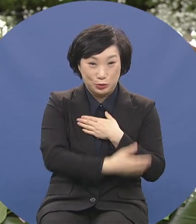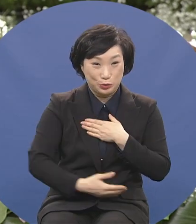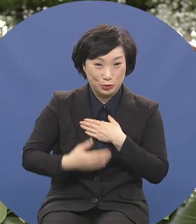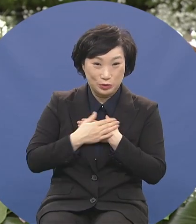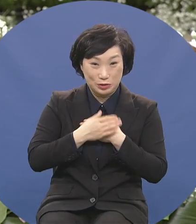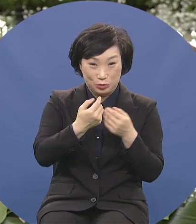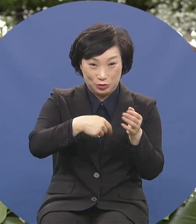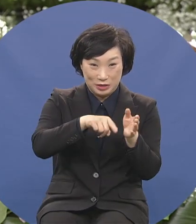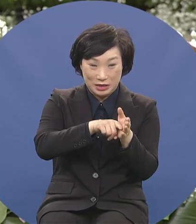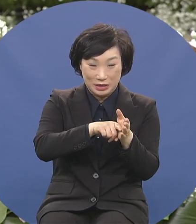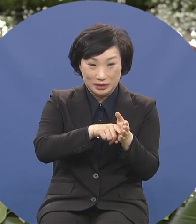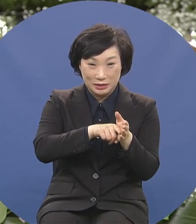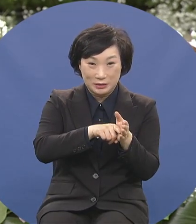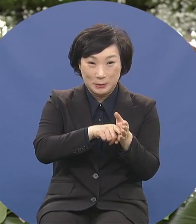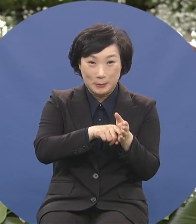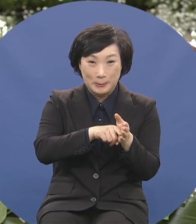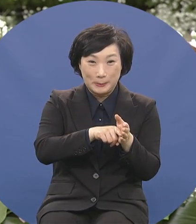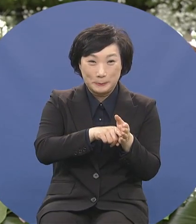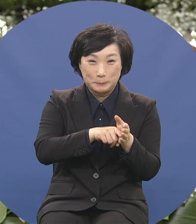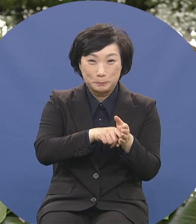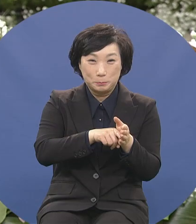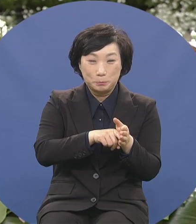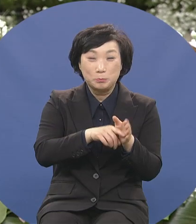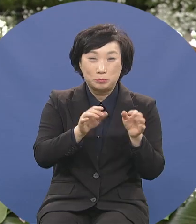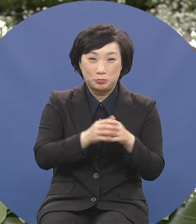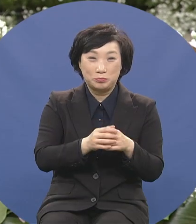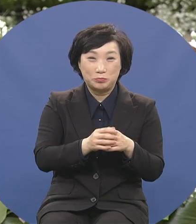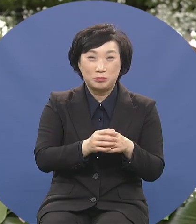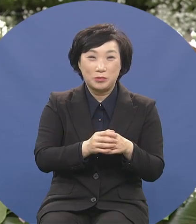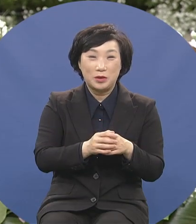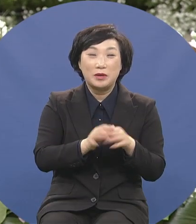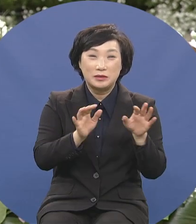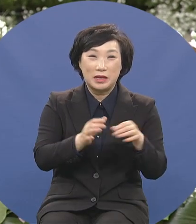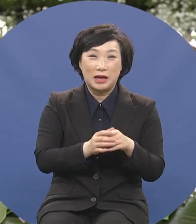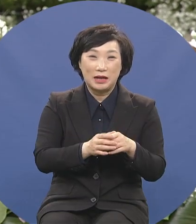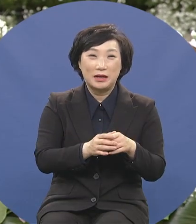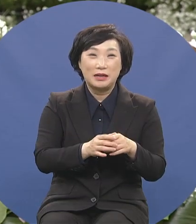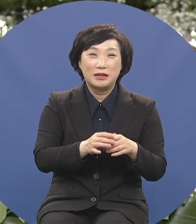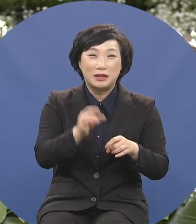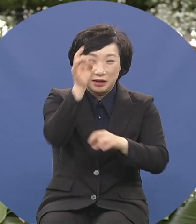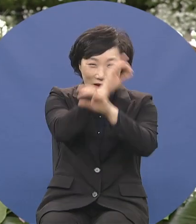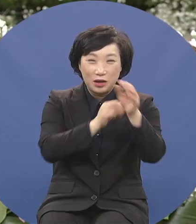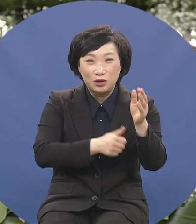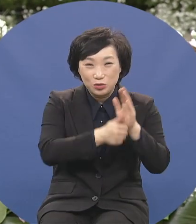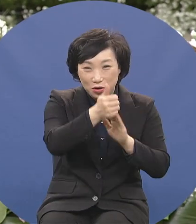육신을 위한 허용된 소망이요, 또